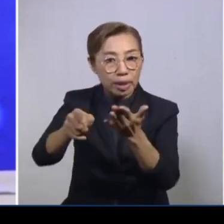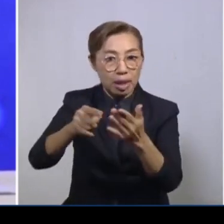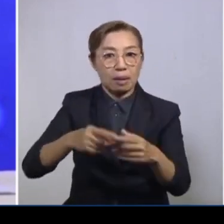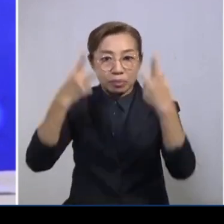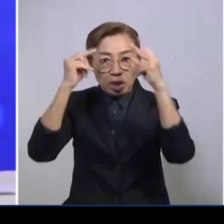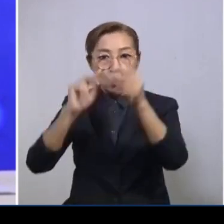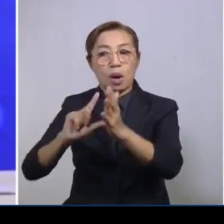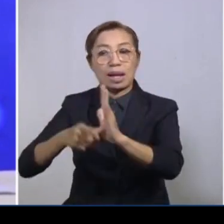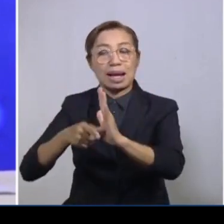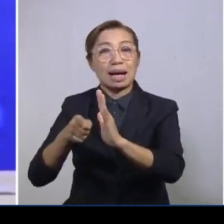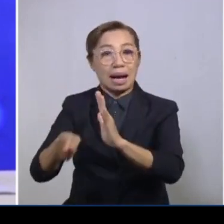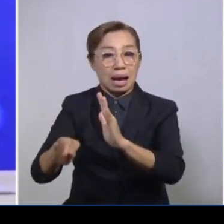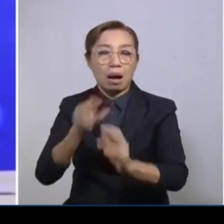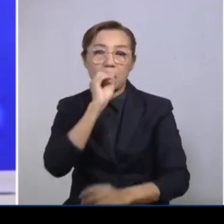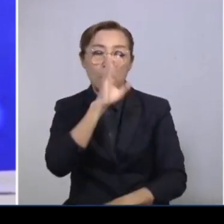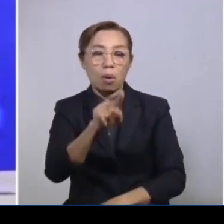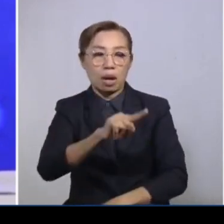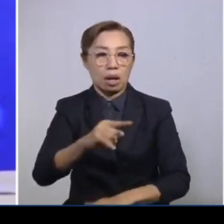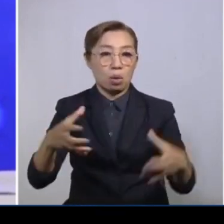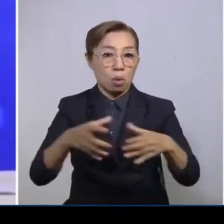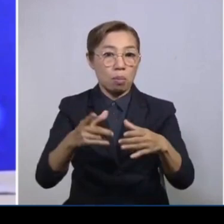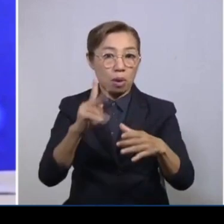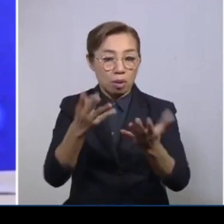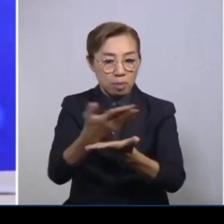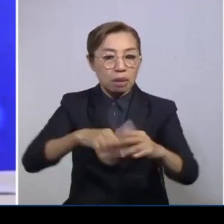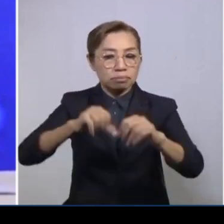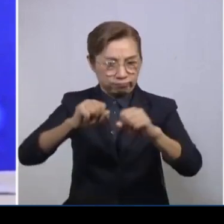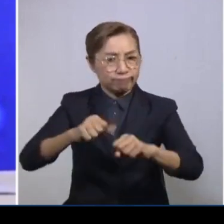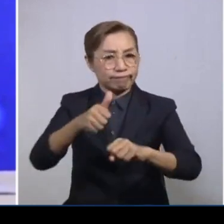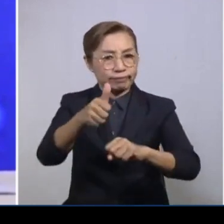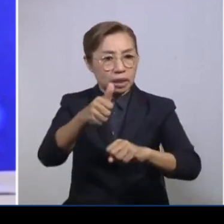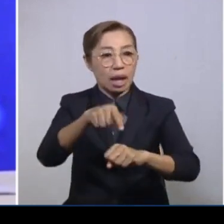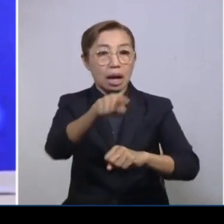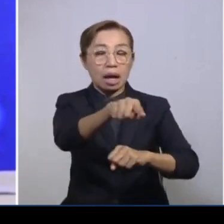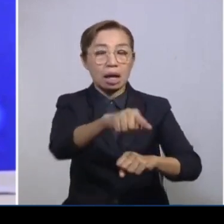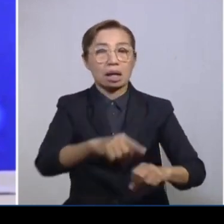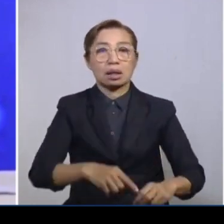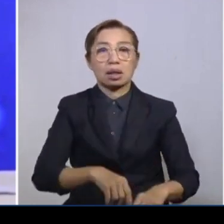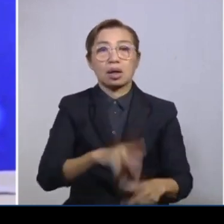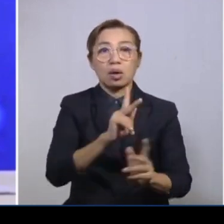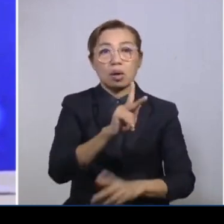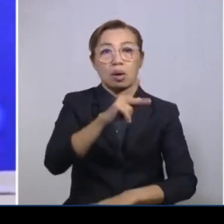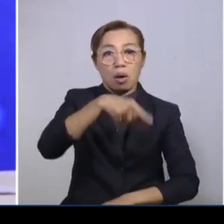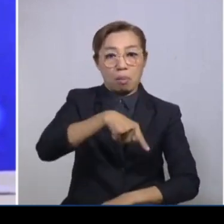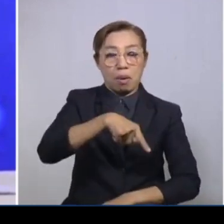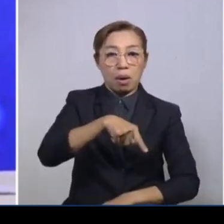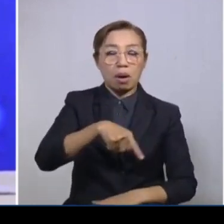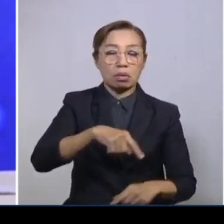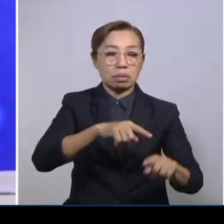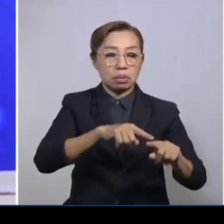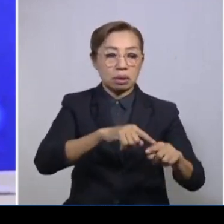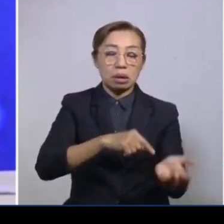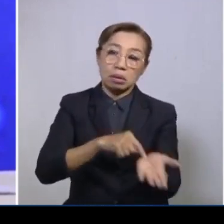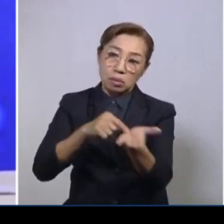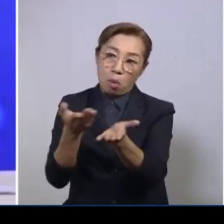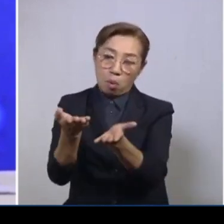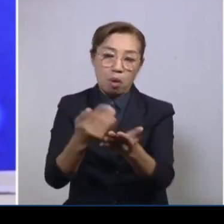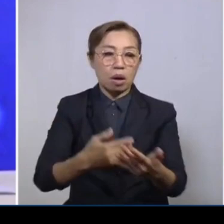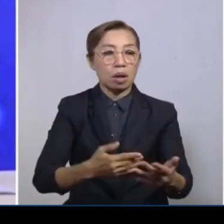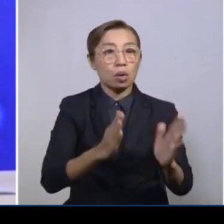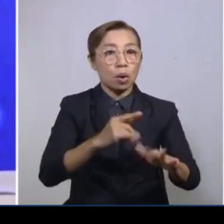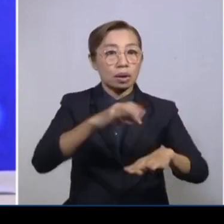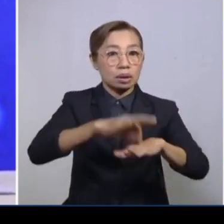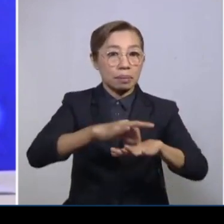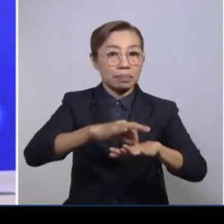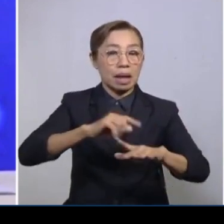การนายกรัฐมนตรีกล่าวว่าที่ประชุมคณะรัฐมนตรีเห็นชอบในหลักการตามที่สำนักงานคณะกรรมการข้าราชการพลเรือนเสนอปรับฐานเงินเดือนข้าราชการ